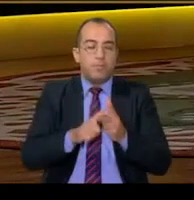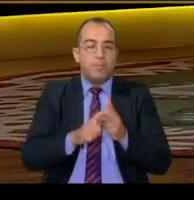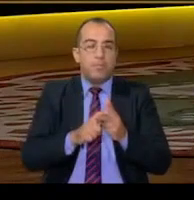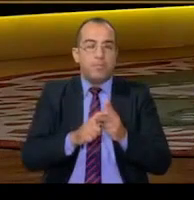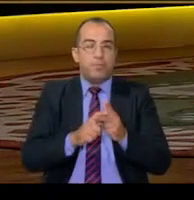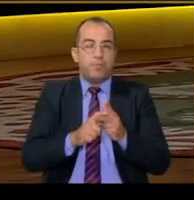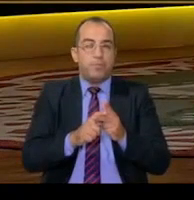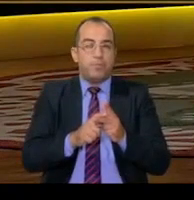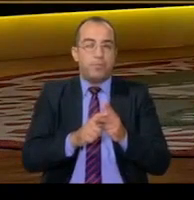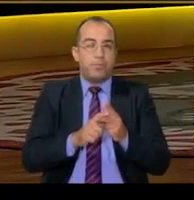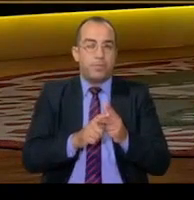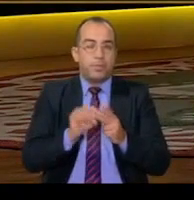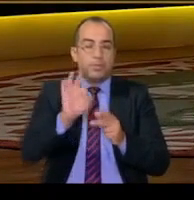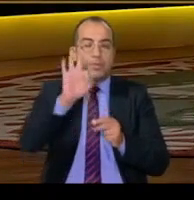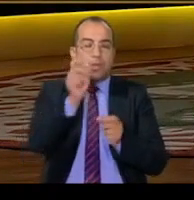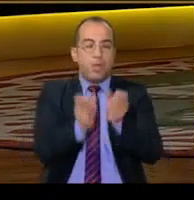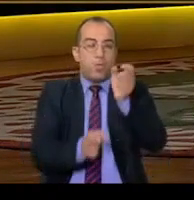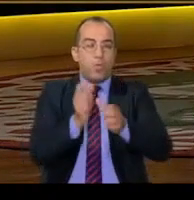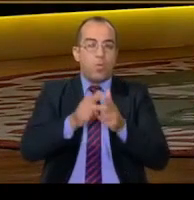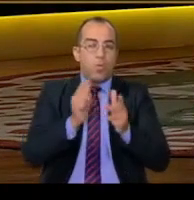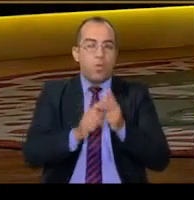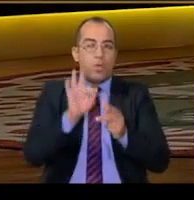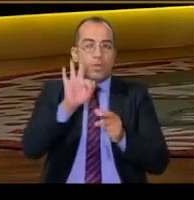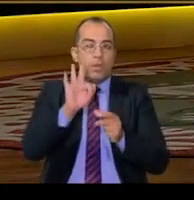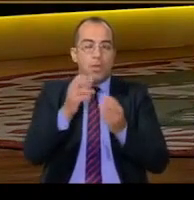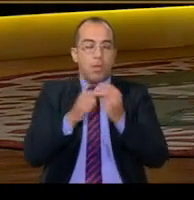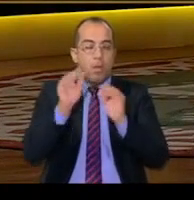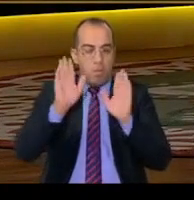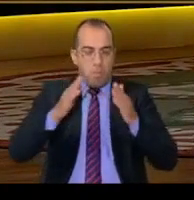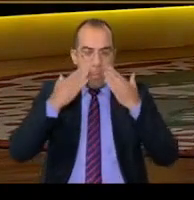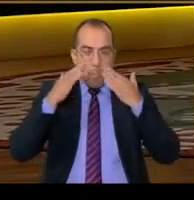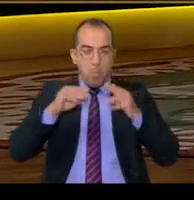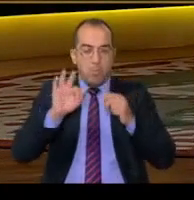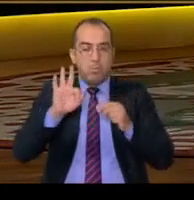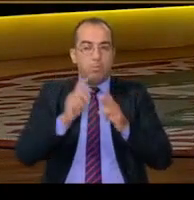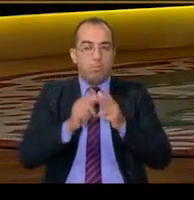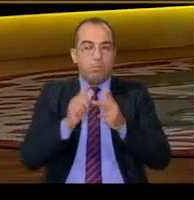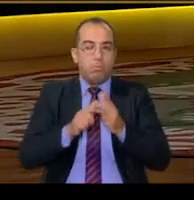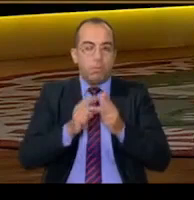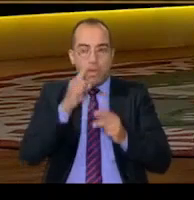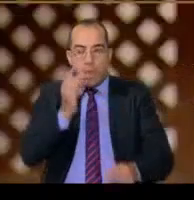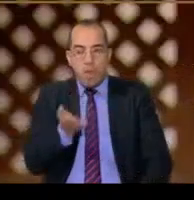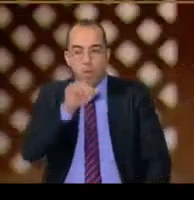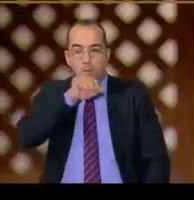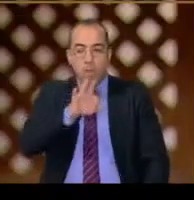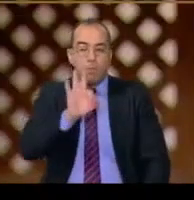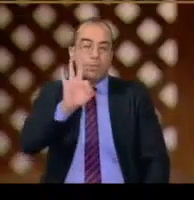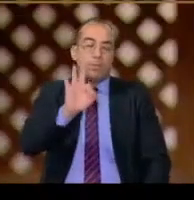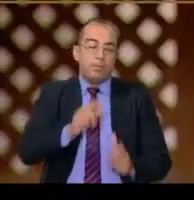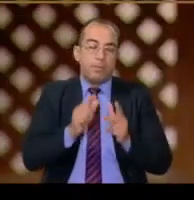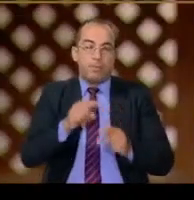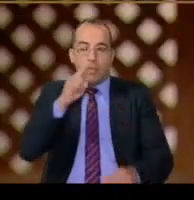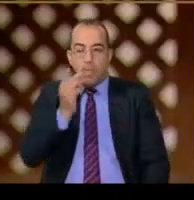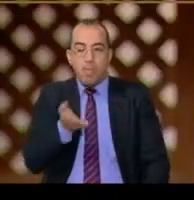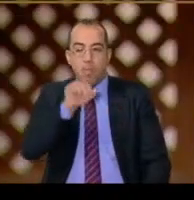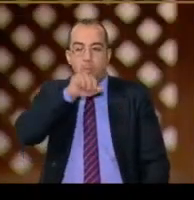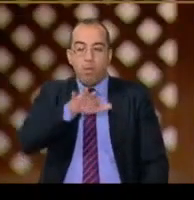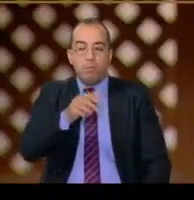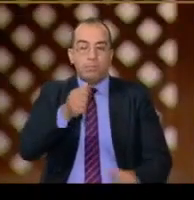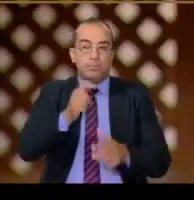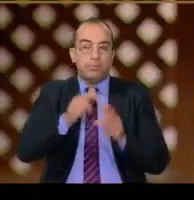سليم ثلاث حاجات لازم يكونوا عندك النبي قال ثلاث خد بالك من